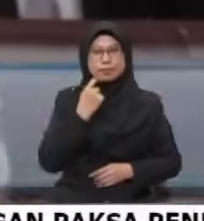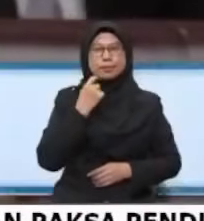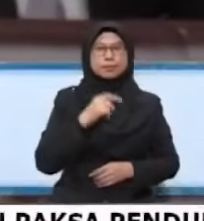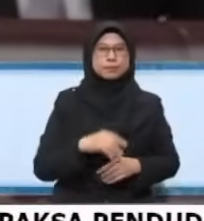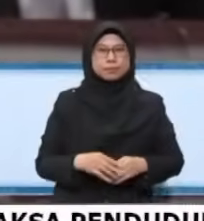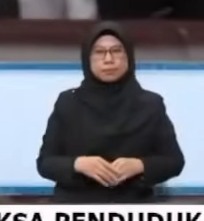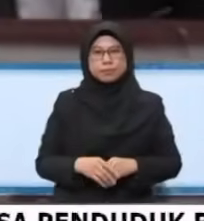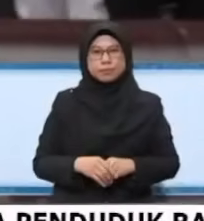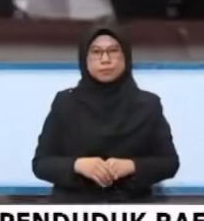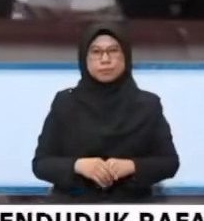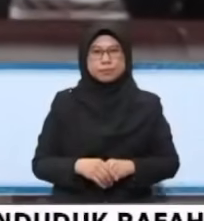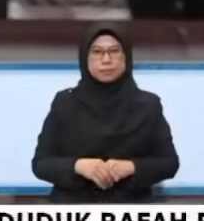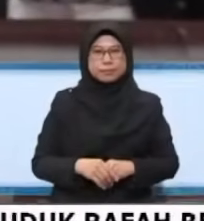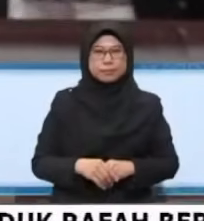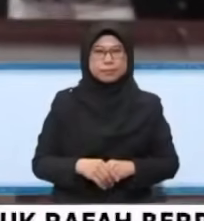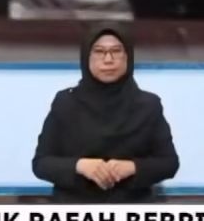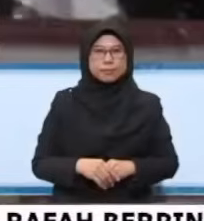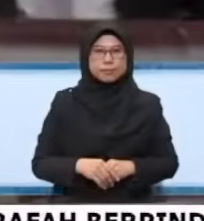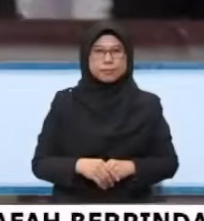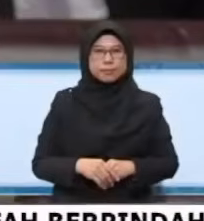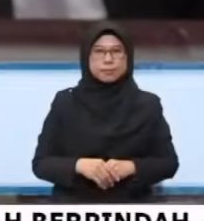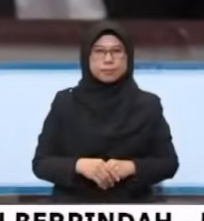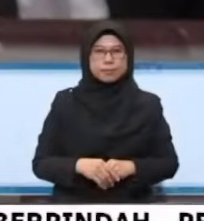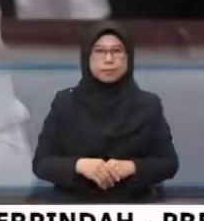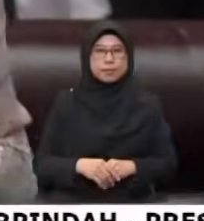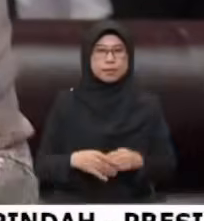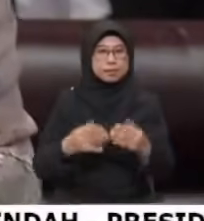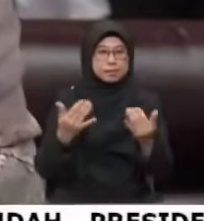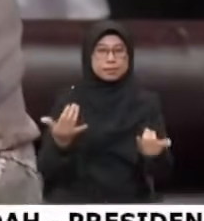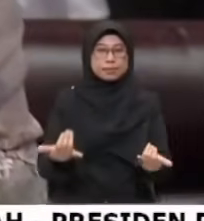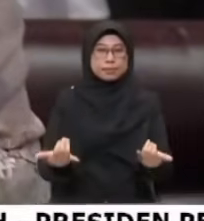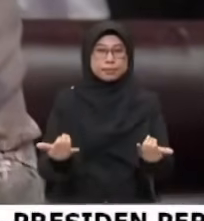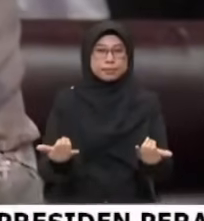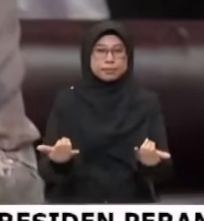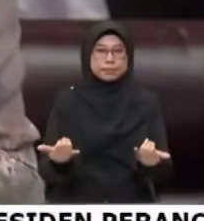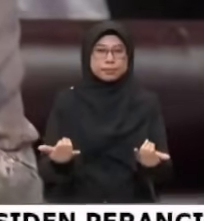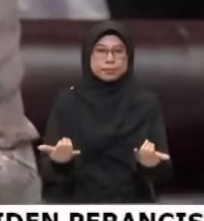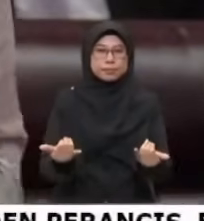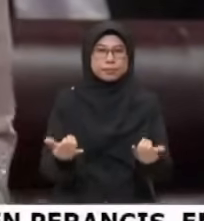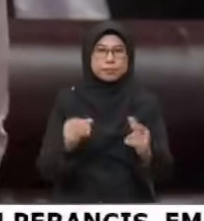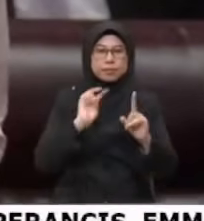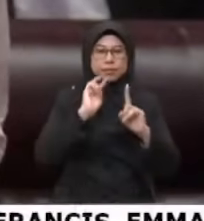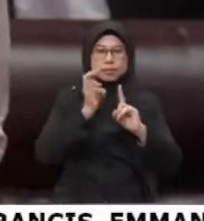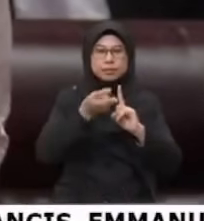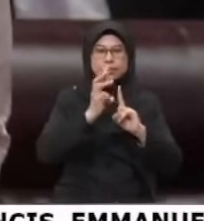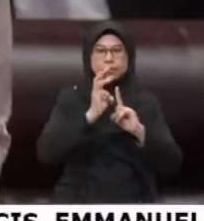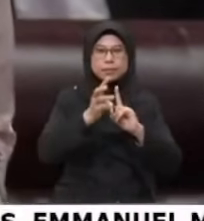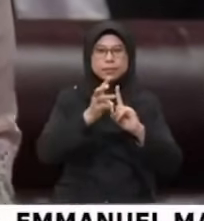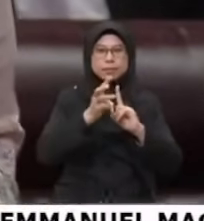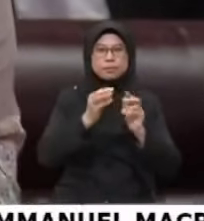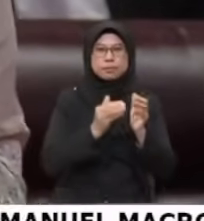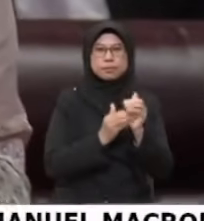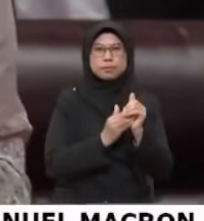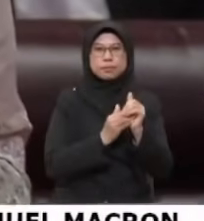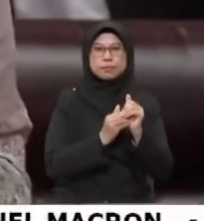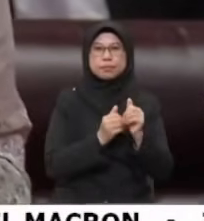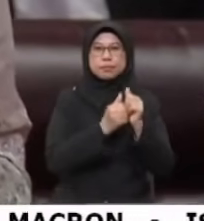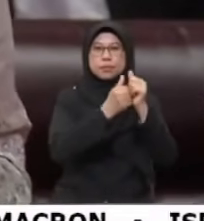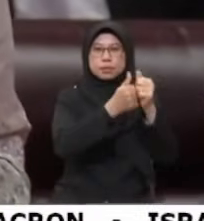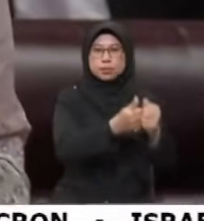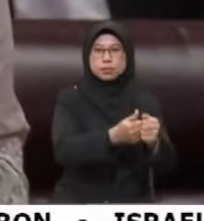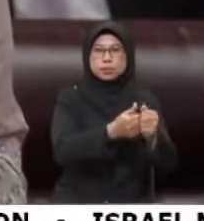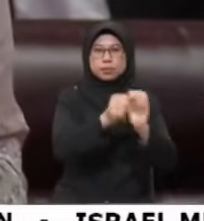tah berikan buat masa ini JKM memang berpandukan kepada